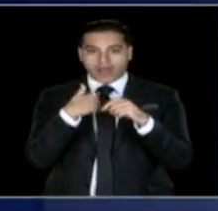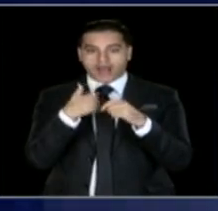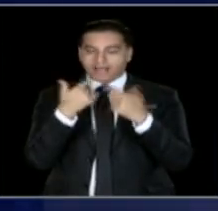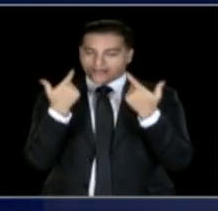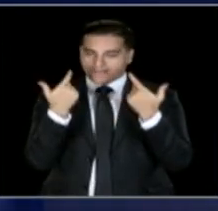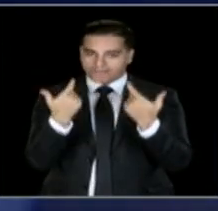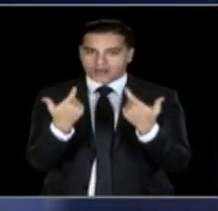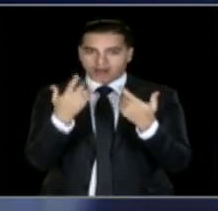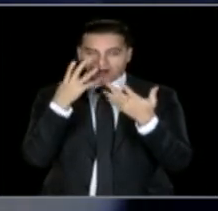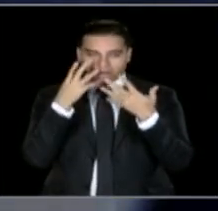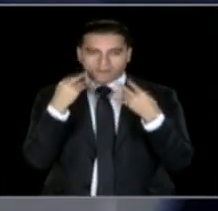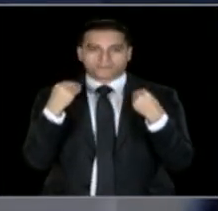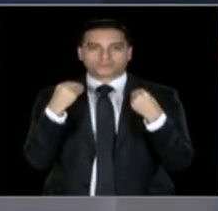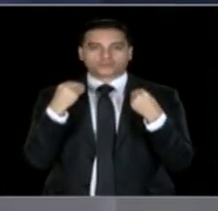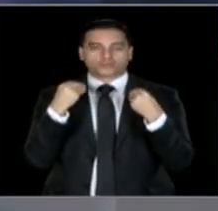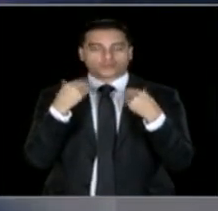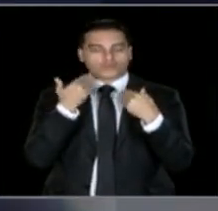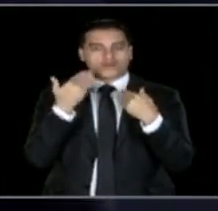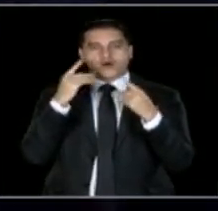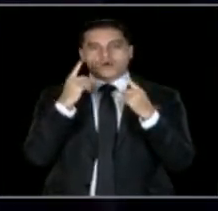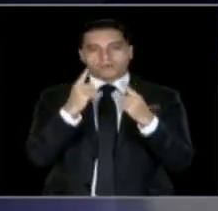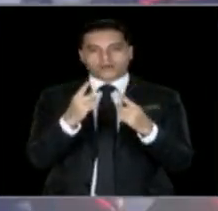فعلا فخور بيكم.